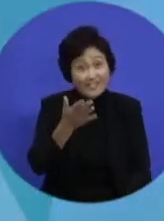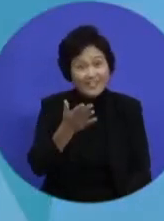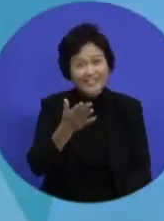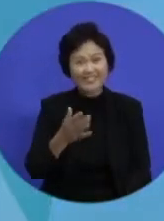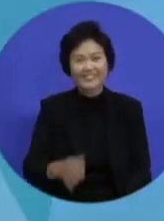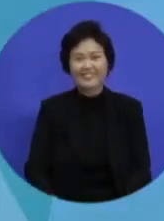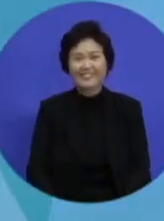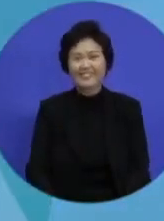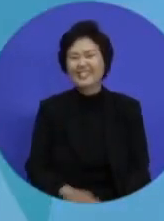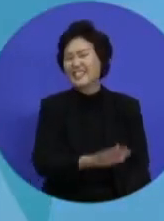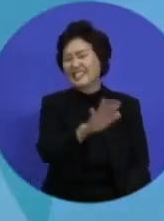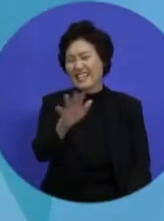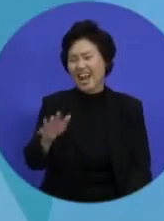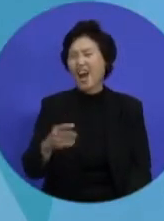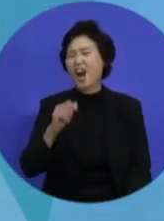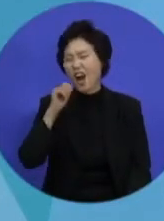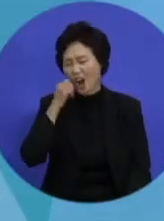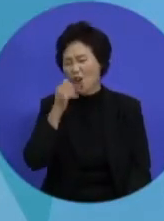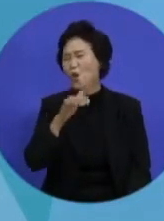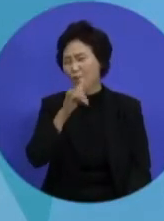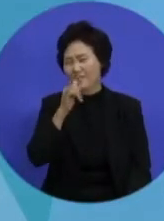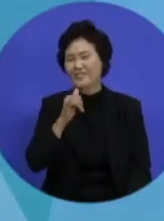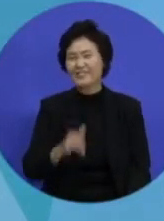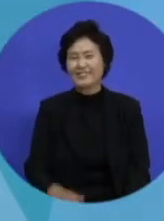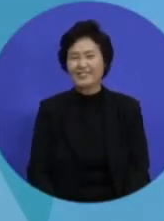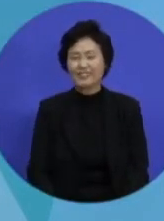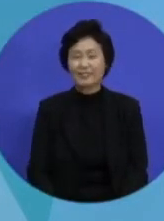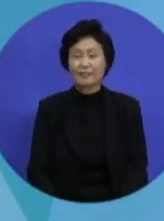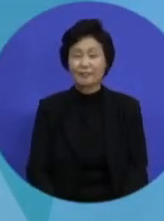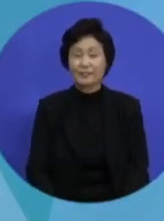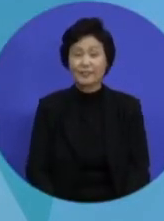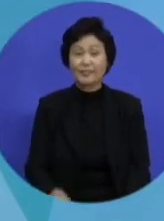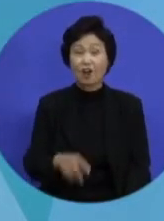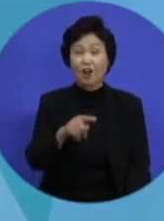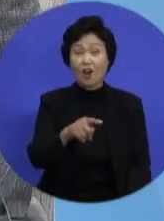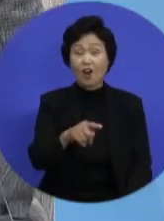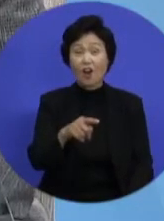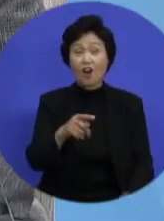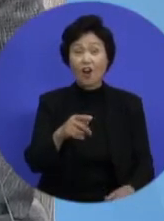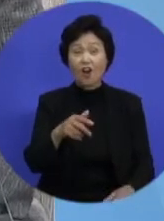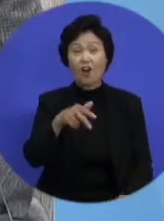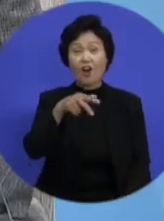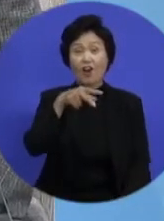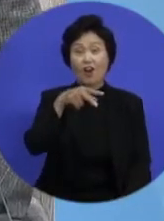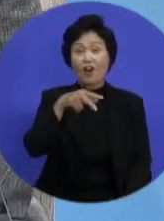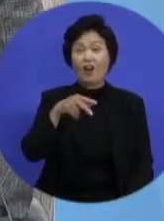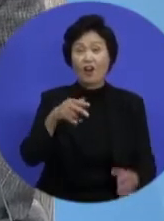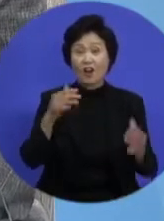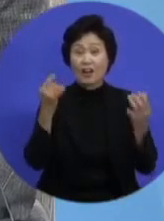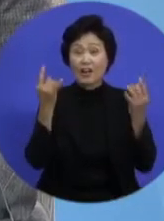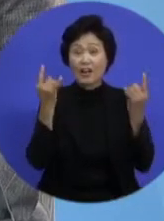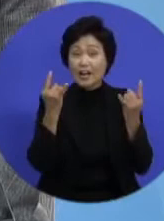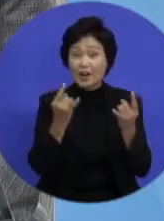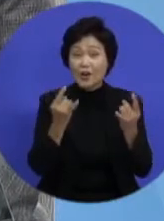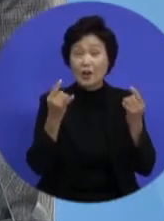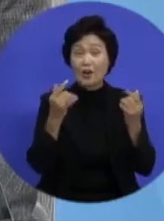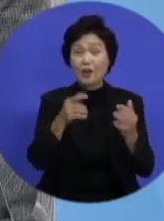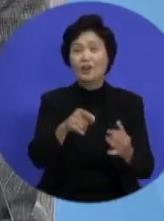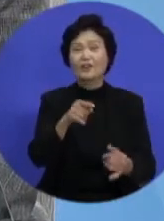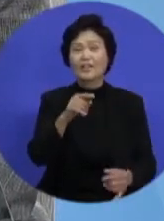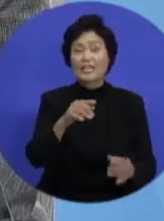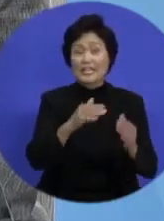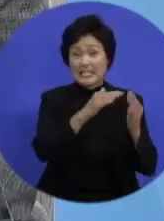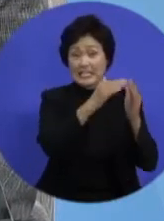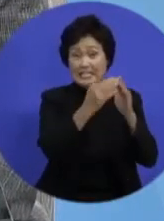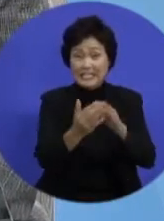저희도 겪는 거니까 이제 하나님이 자리 잡게 하셨어요. 네, 진세골로 이제 이사 가면서부터는 네 많이 좋아졌습니다.